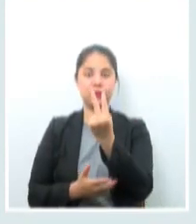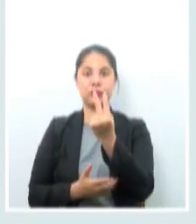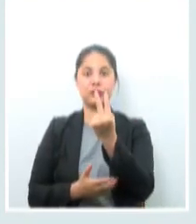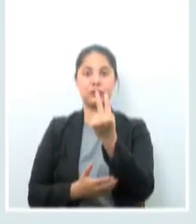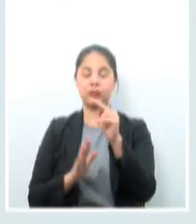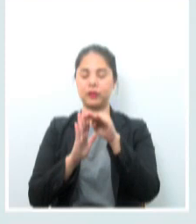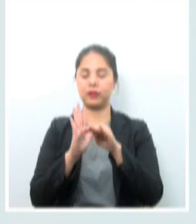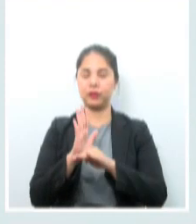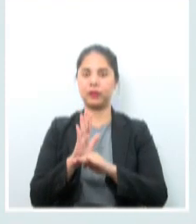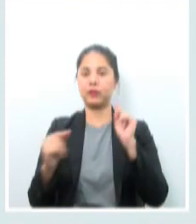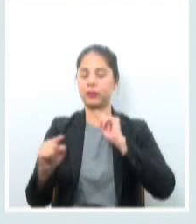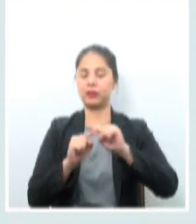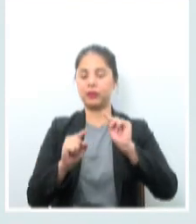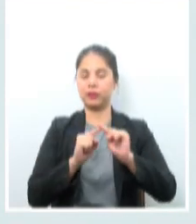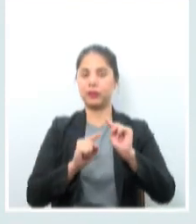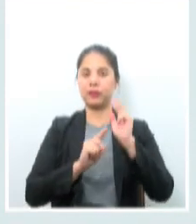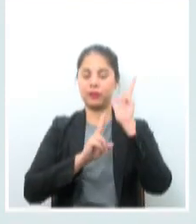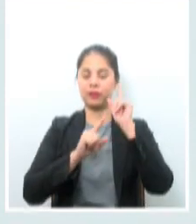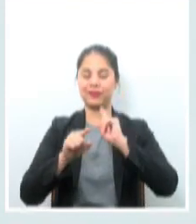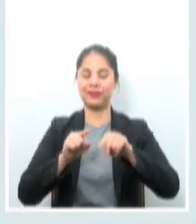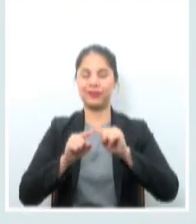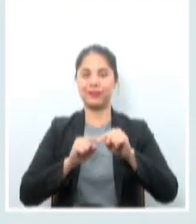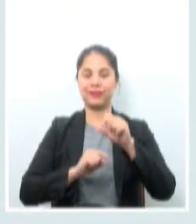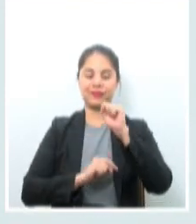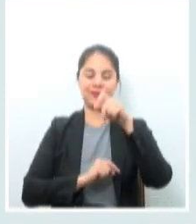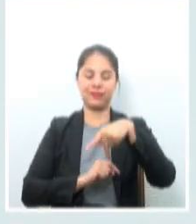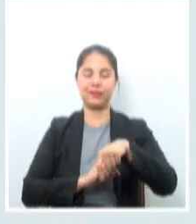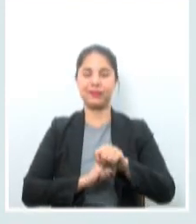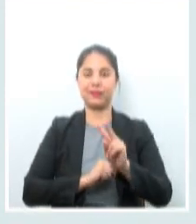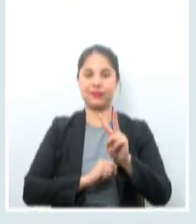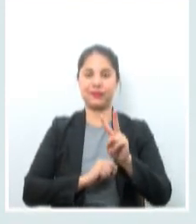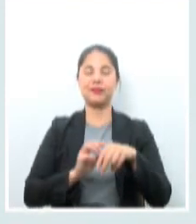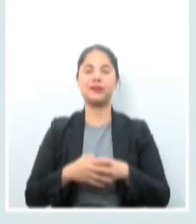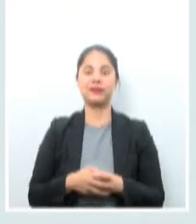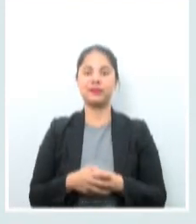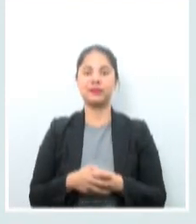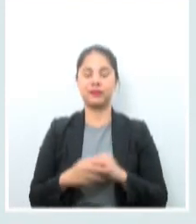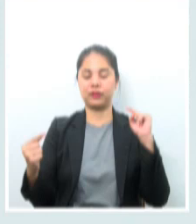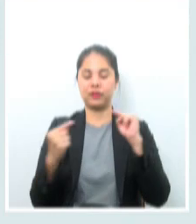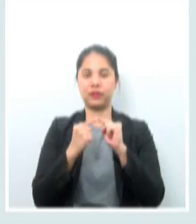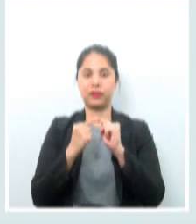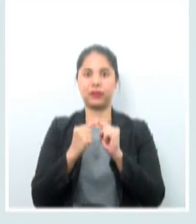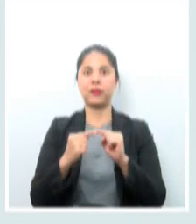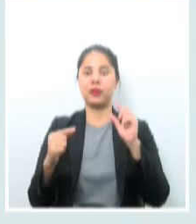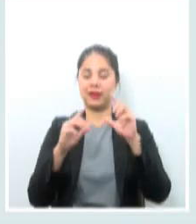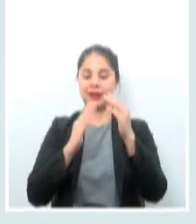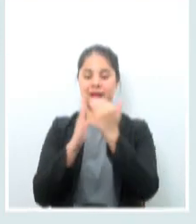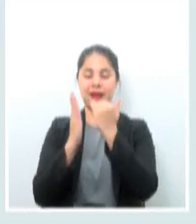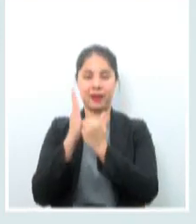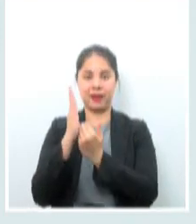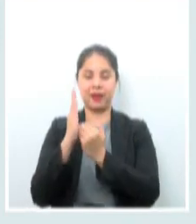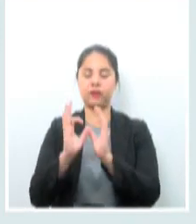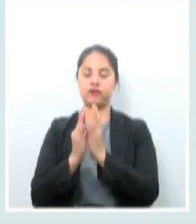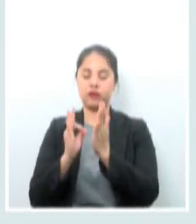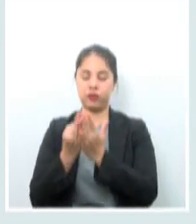คะกับข่าวสารต่างๆมากมายของทางสำนักงานคณะกรรมการการศึกษาขั้นพื้นฐานนะคะผ่านช่องทางของ OBEC Channel ไม่ว่าจะเป็นทั้